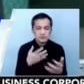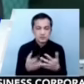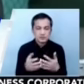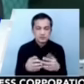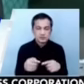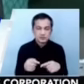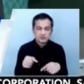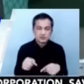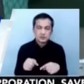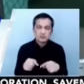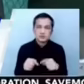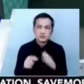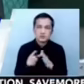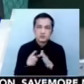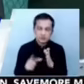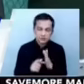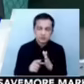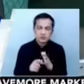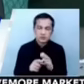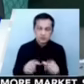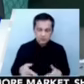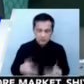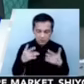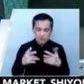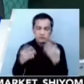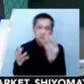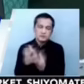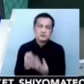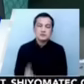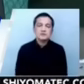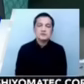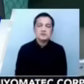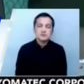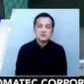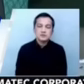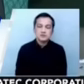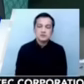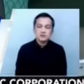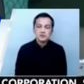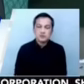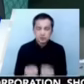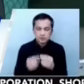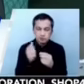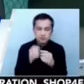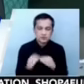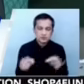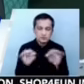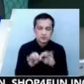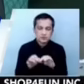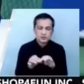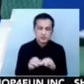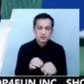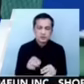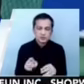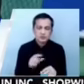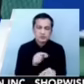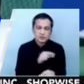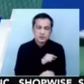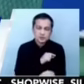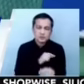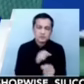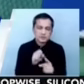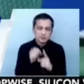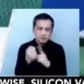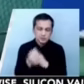imprisonment yyan so lalong-lalo na ag may qualifying circumstance para sa